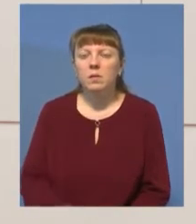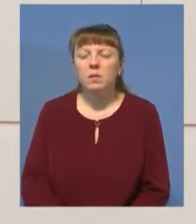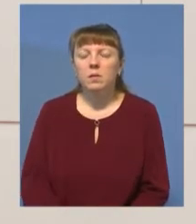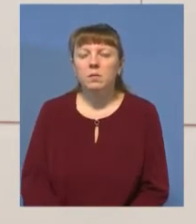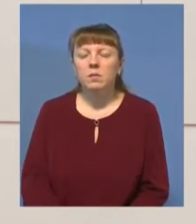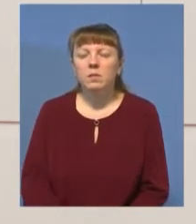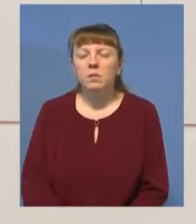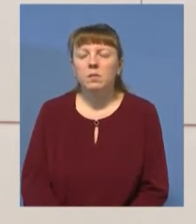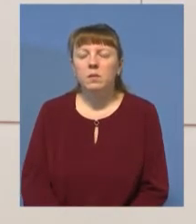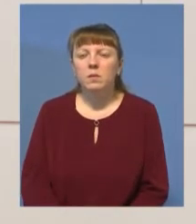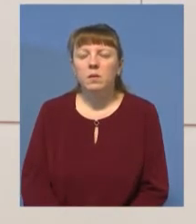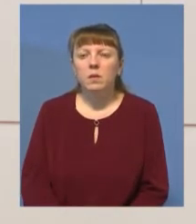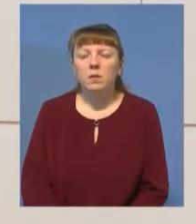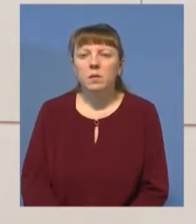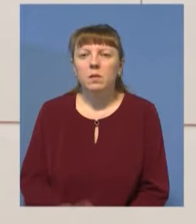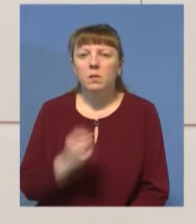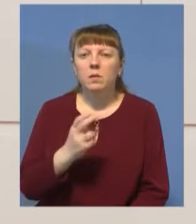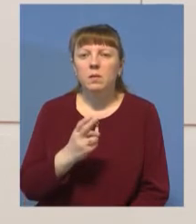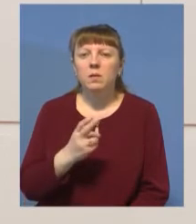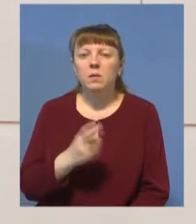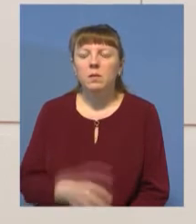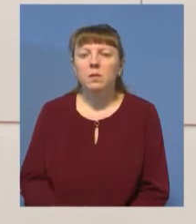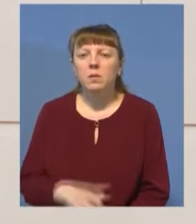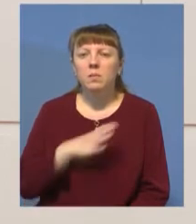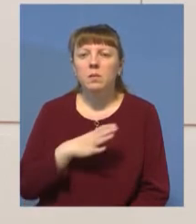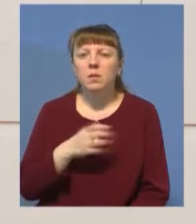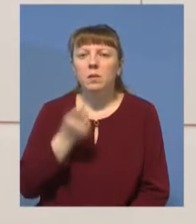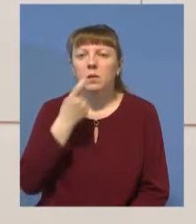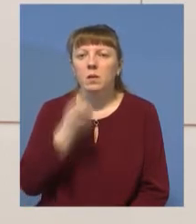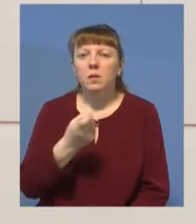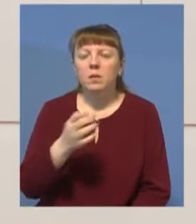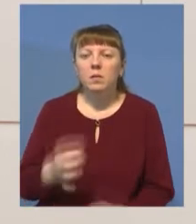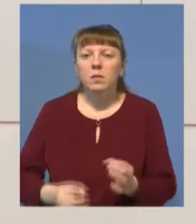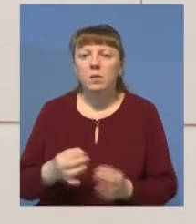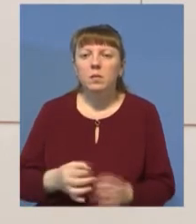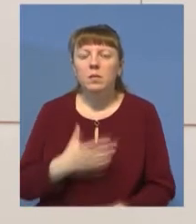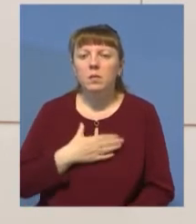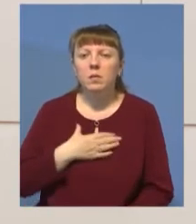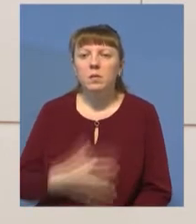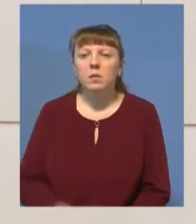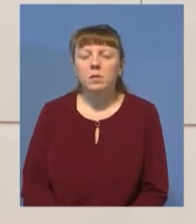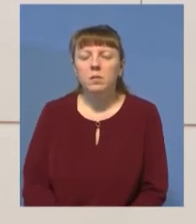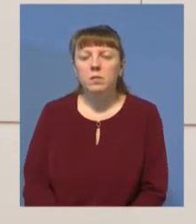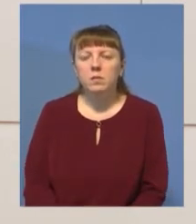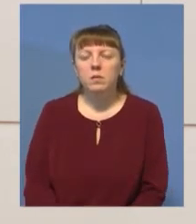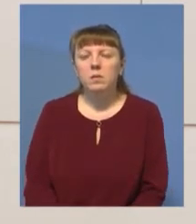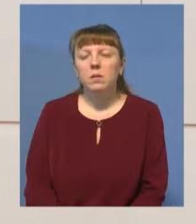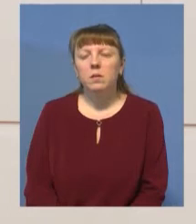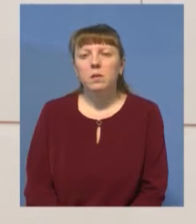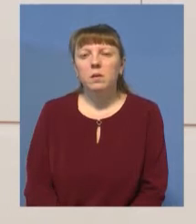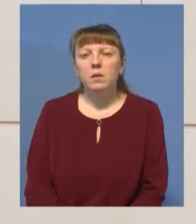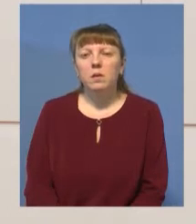этот поставщик надлежащим образом был извещен о судебных наших заседаниях, был надлежащим